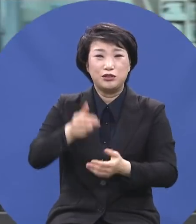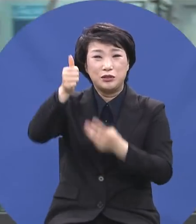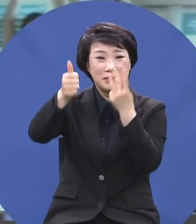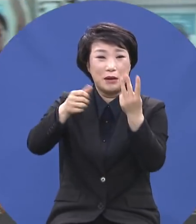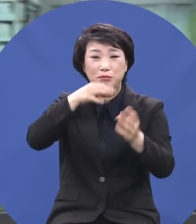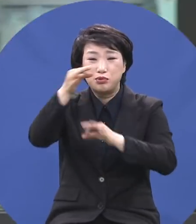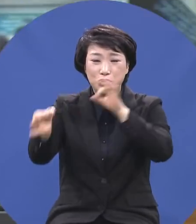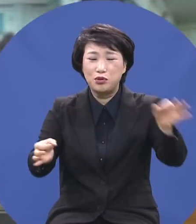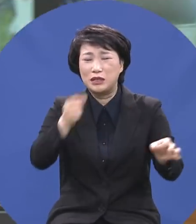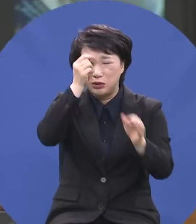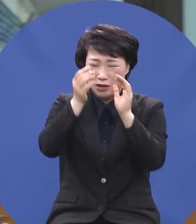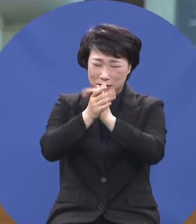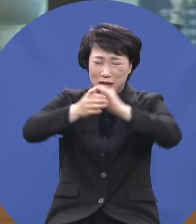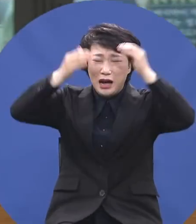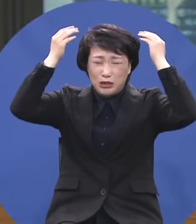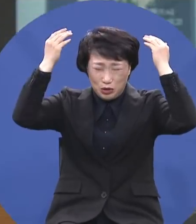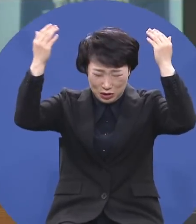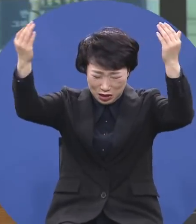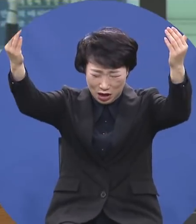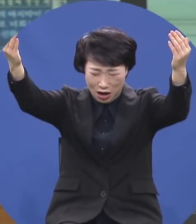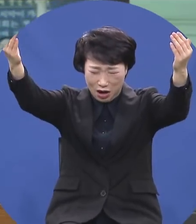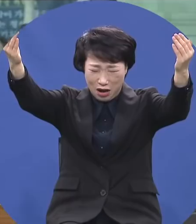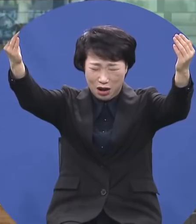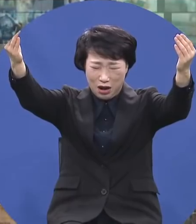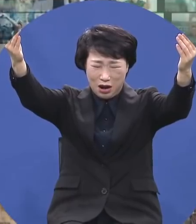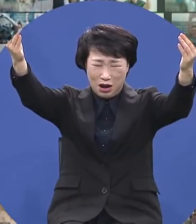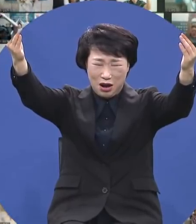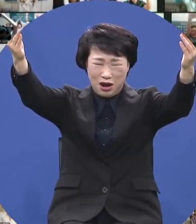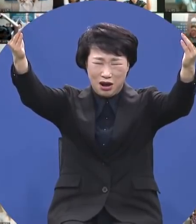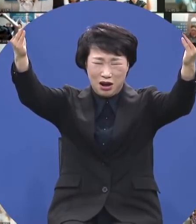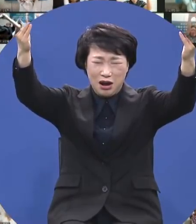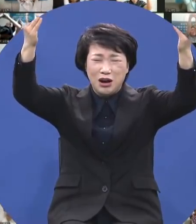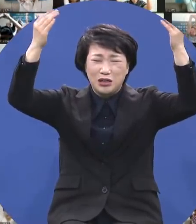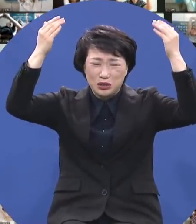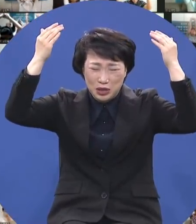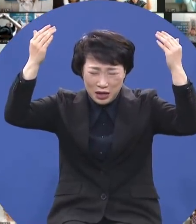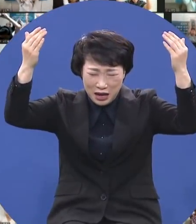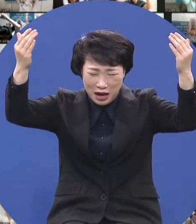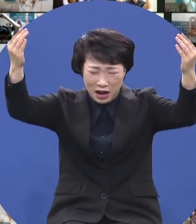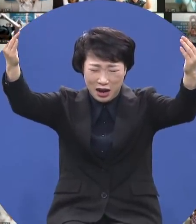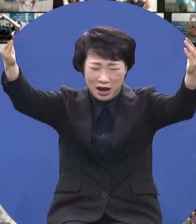주여 삼창하고 기도하겠습니다. 주여